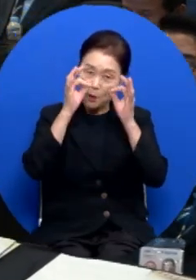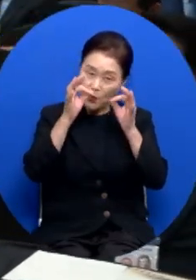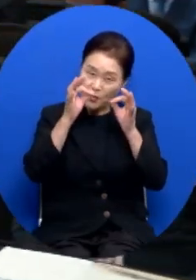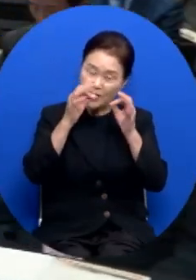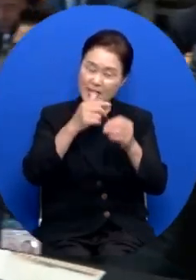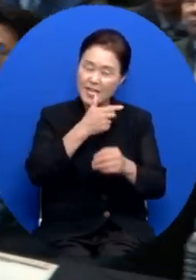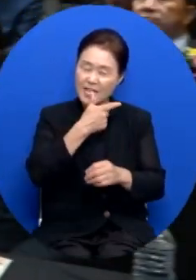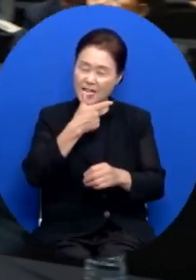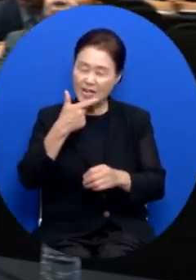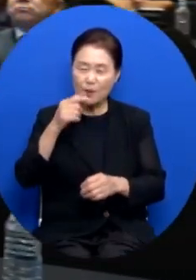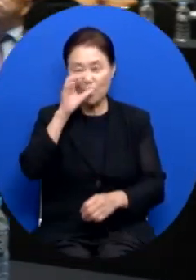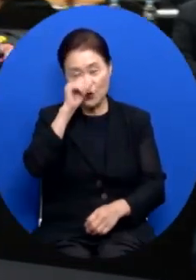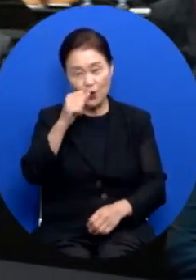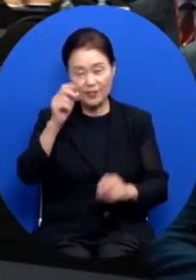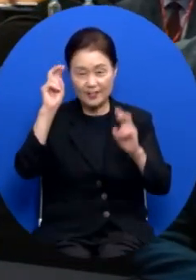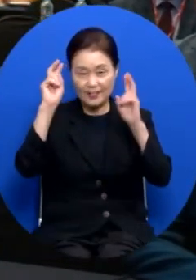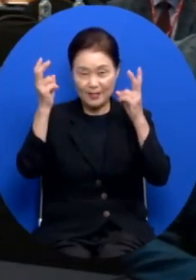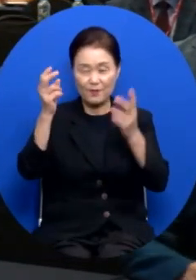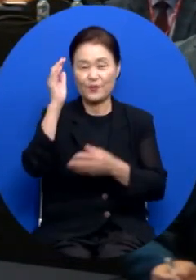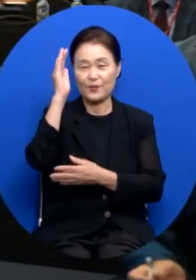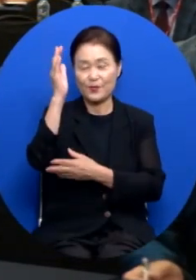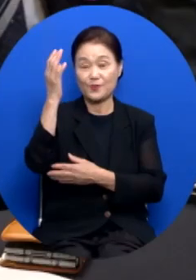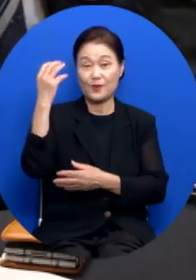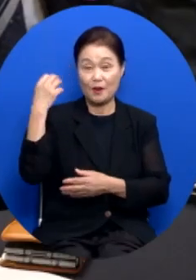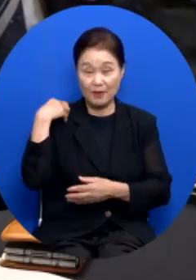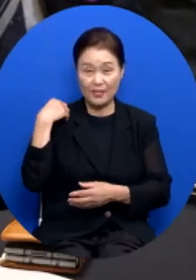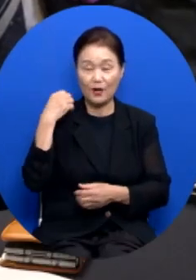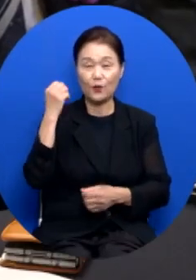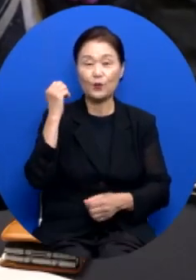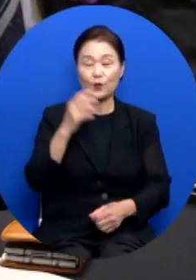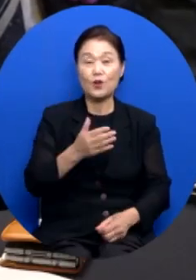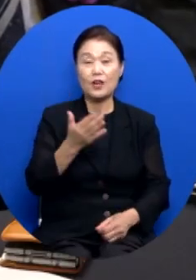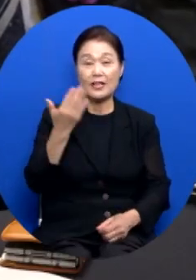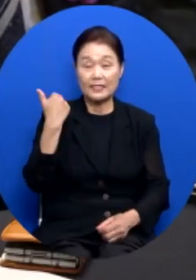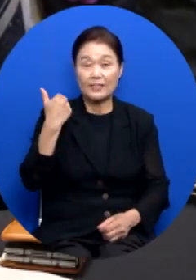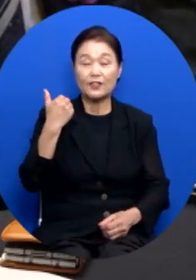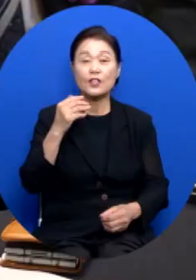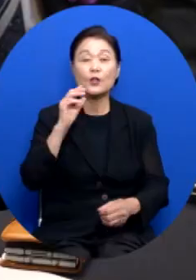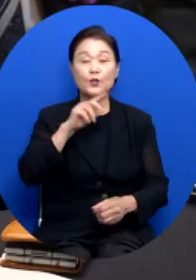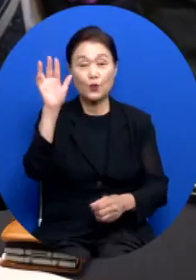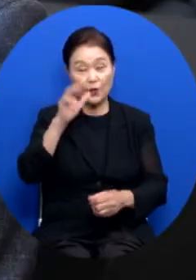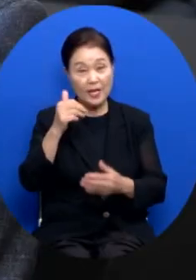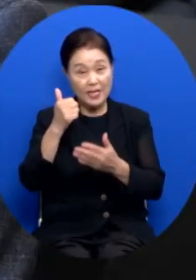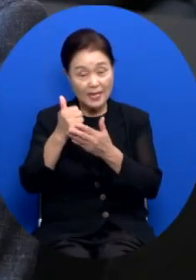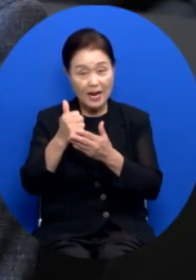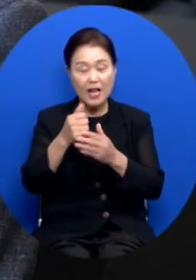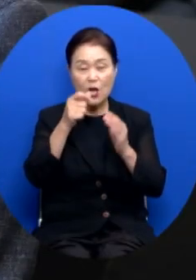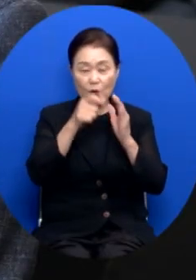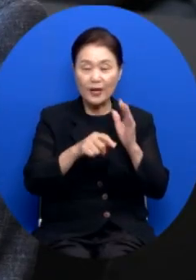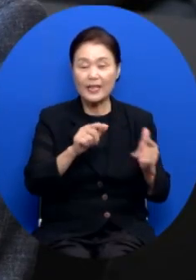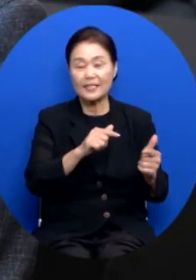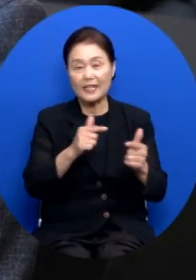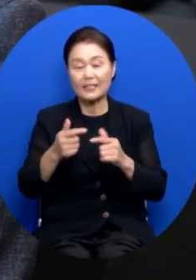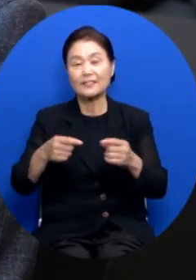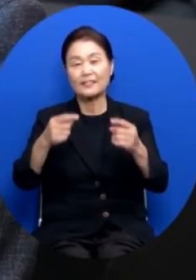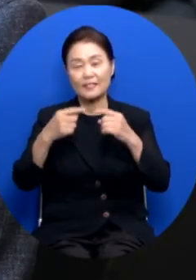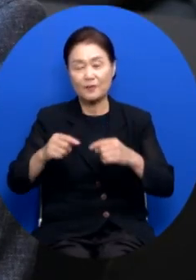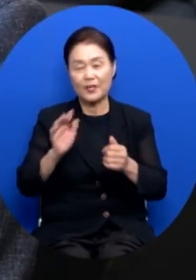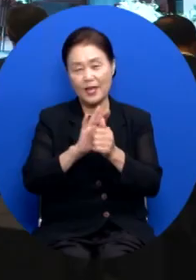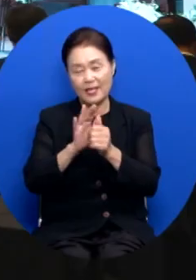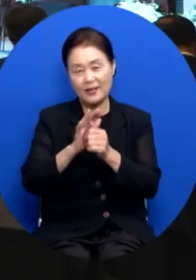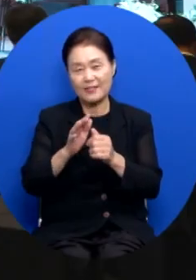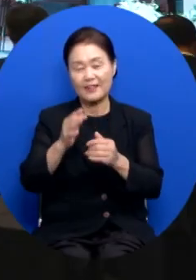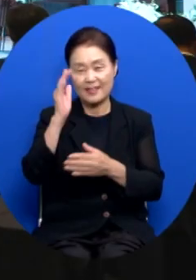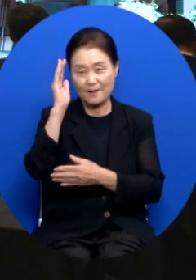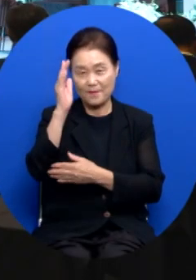좋았더라란 제목으로 설교를 전했고 이어 증경총회장 김선규 목사 등 교단 관계자 등이 참석해 격려의 말을